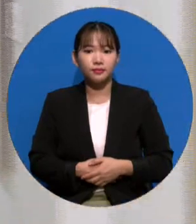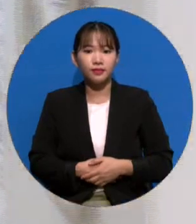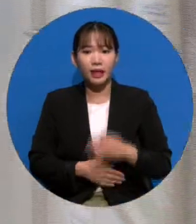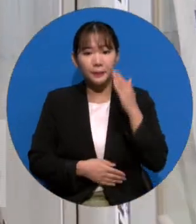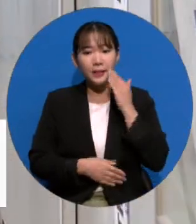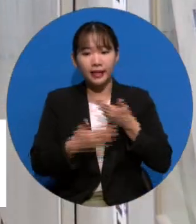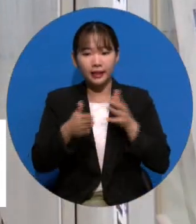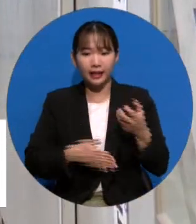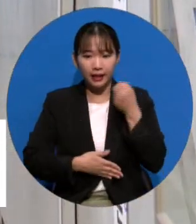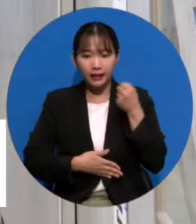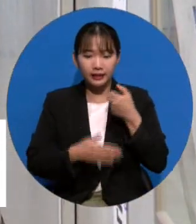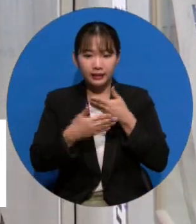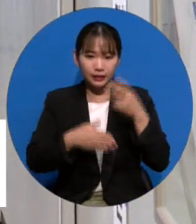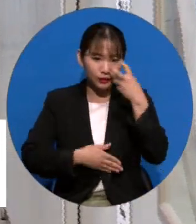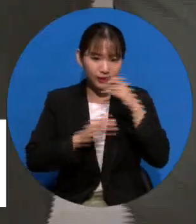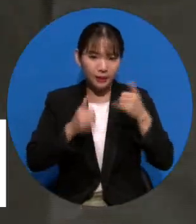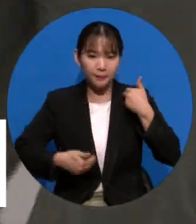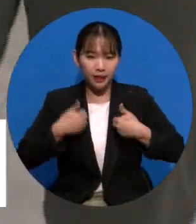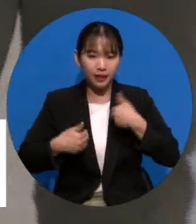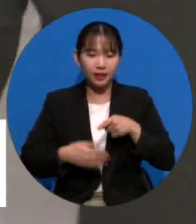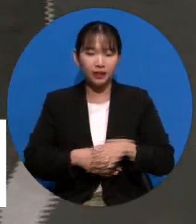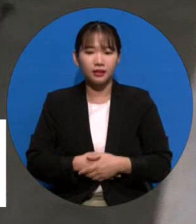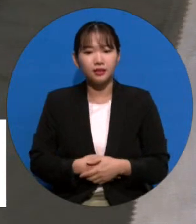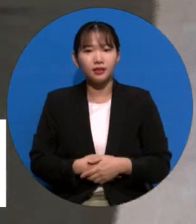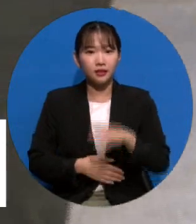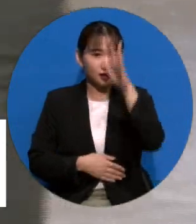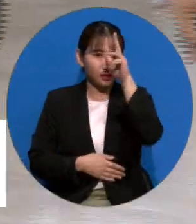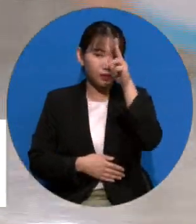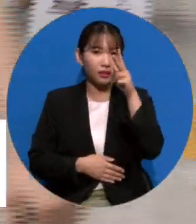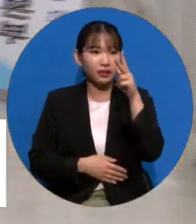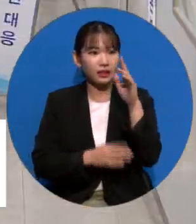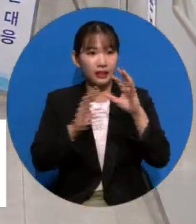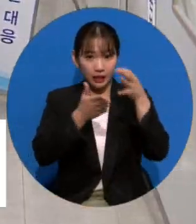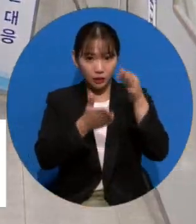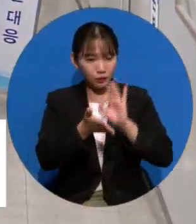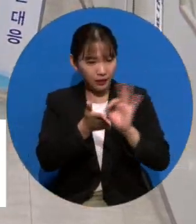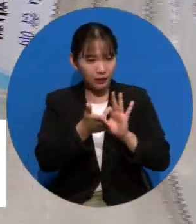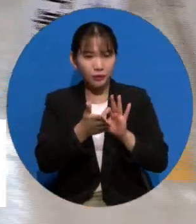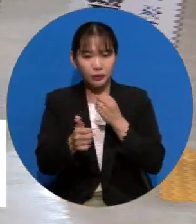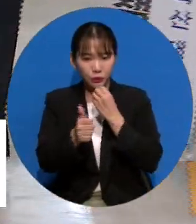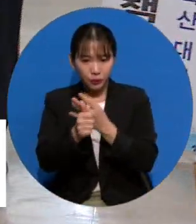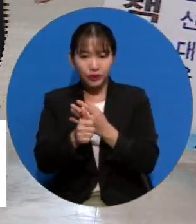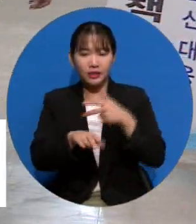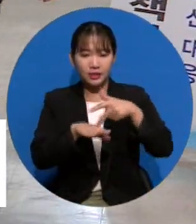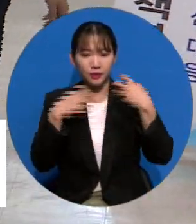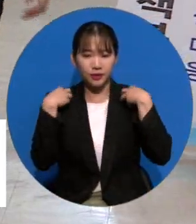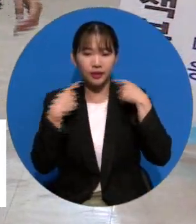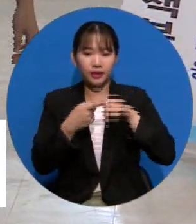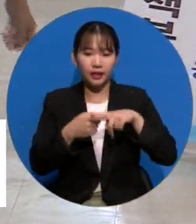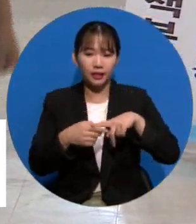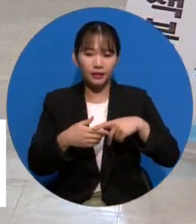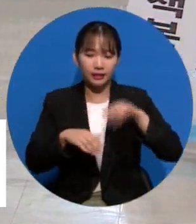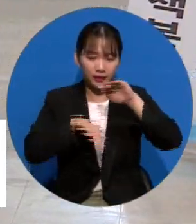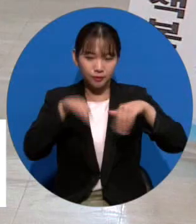파란 상자를 든 수사관들이 분주하게 움직입니다. 경찰이 보조금 전용 혐의로 고발된 진도군청에 대한